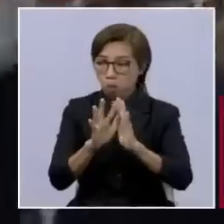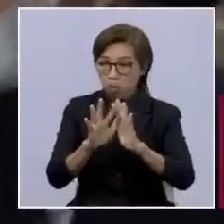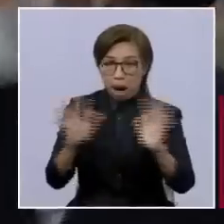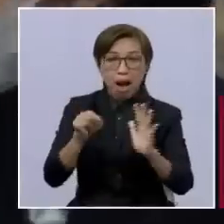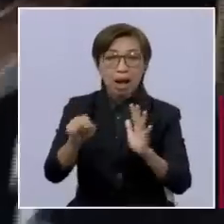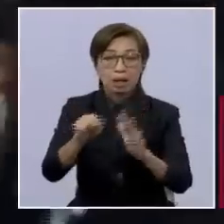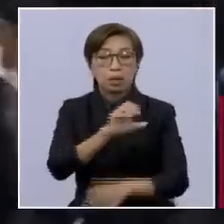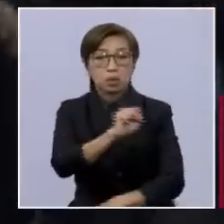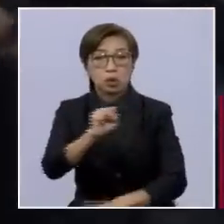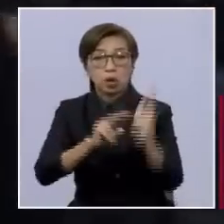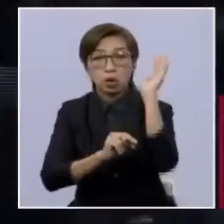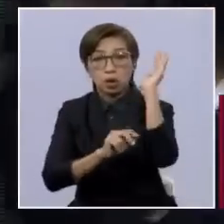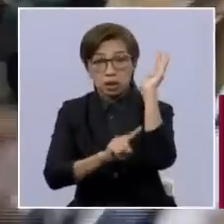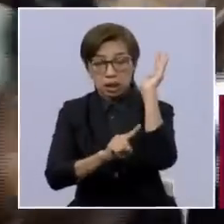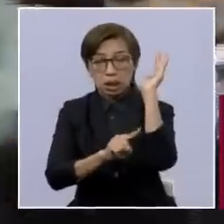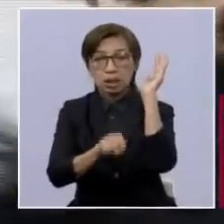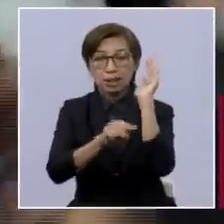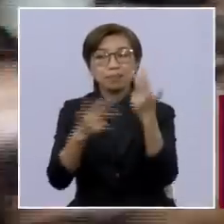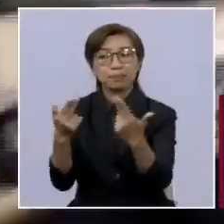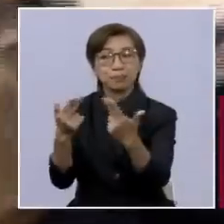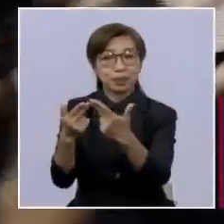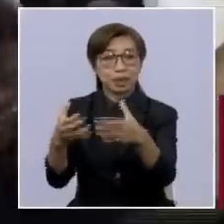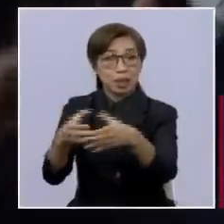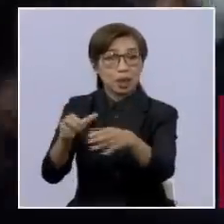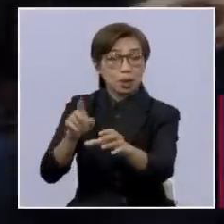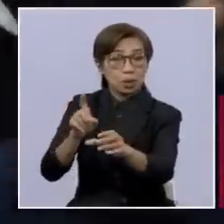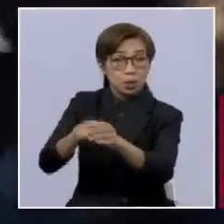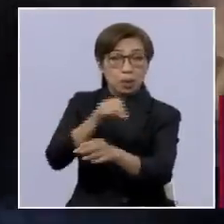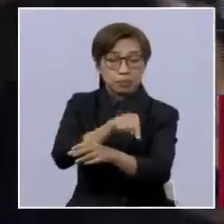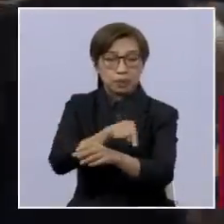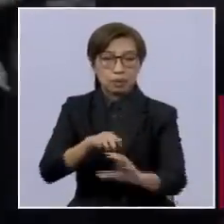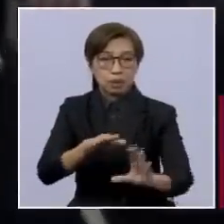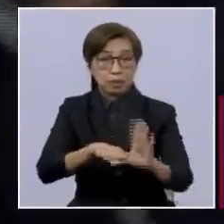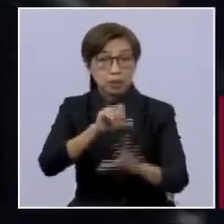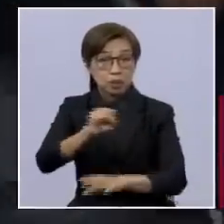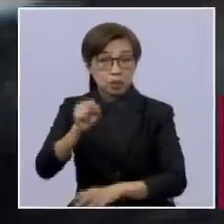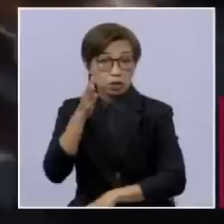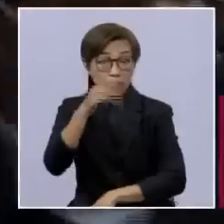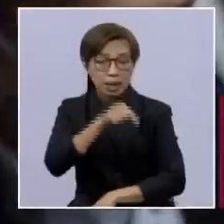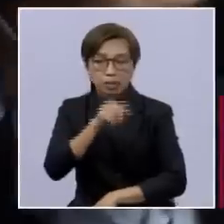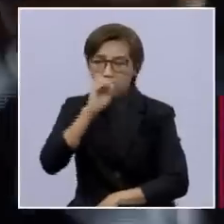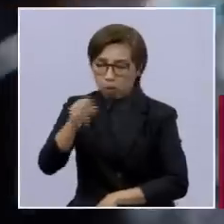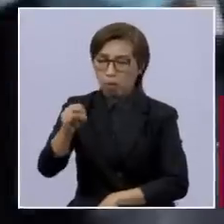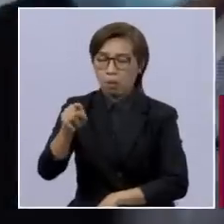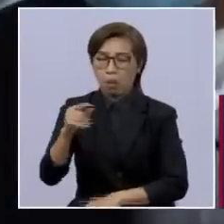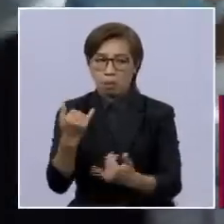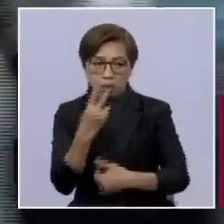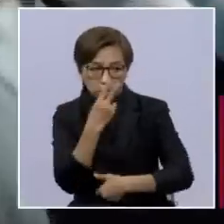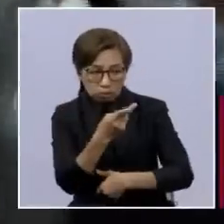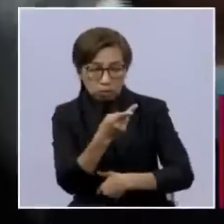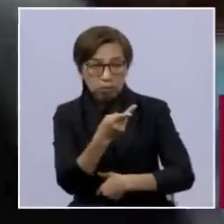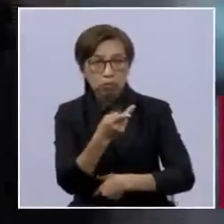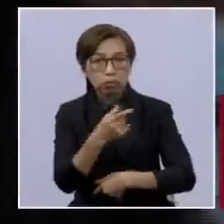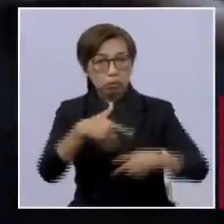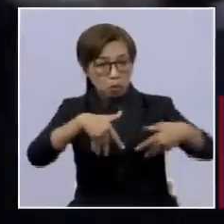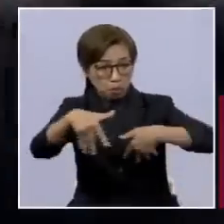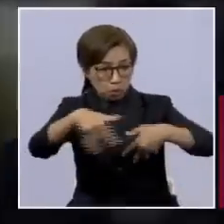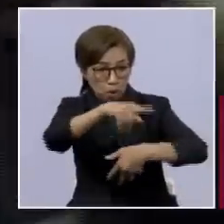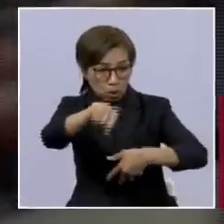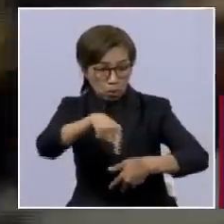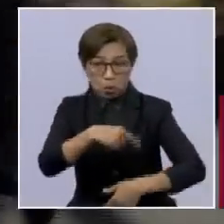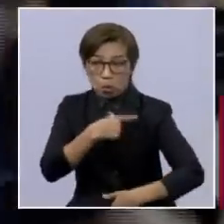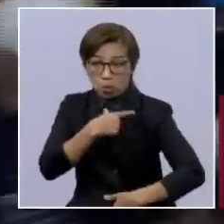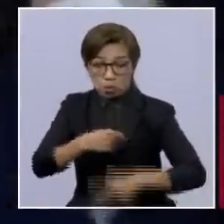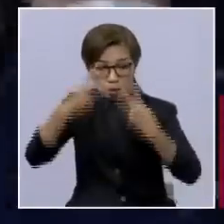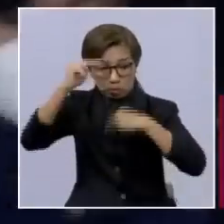นครศรีธรรมราชของรวมไทยสร้างชาติคนหนึ่งถึงกับออกปากเลยฮะว่าปรากฏการณ์ที่เกิดขึ้นเนี่ยจากกระแสความนิยมของนาย